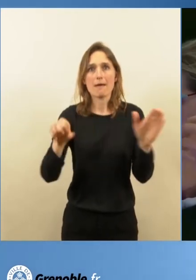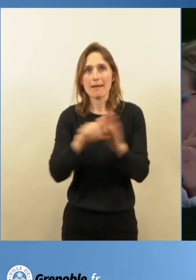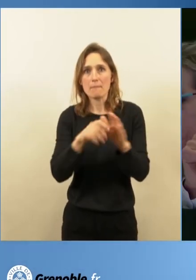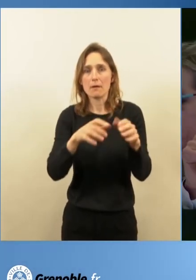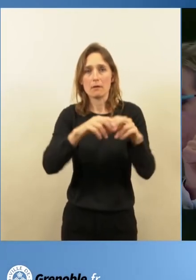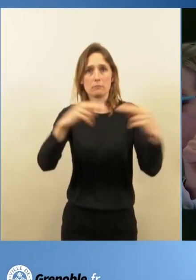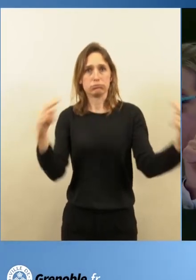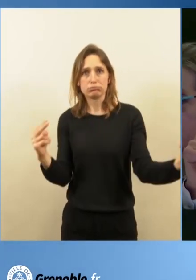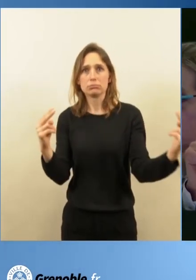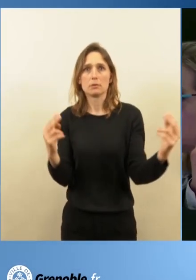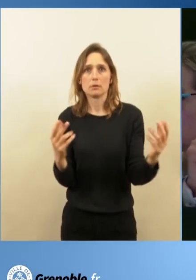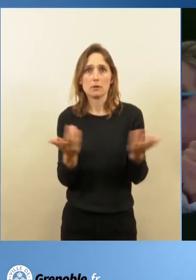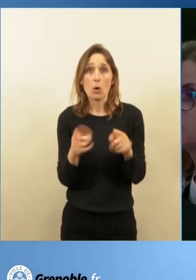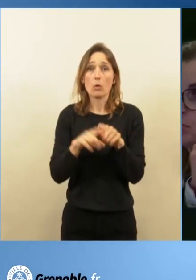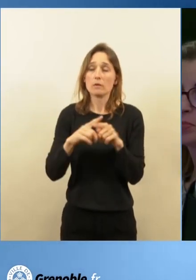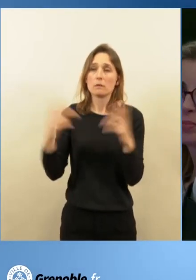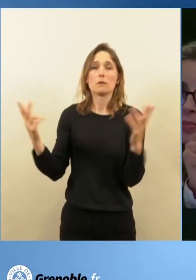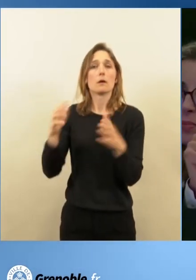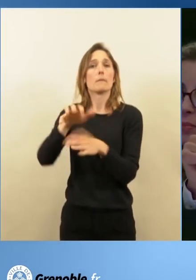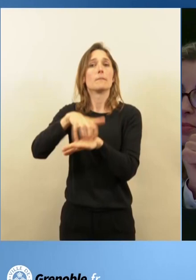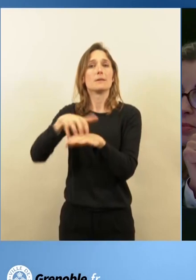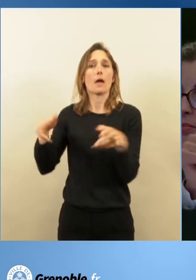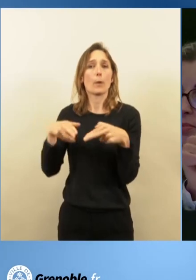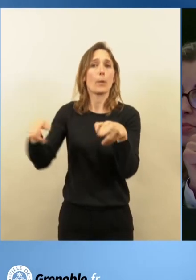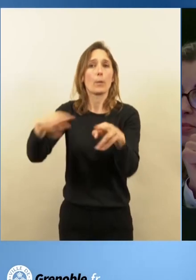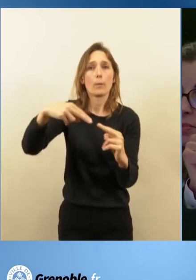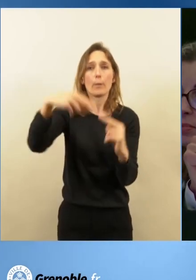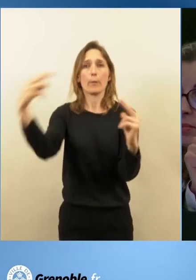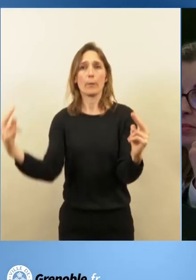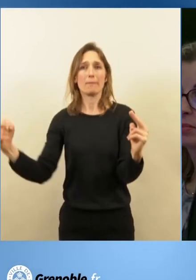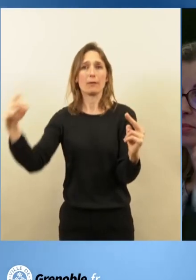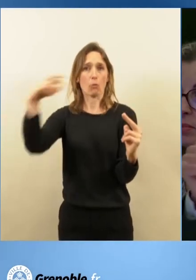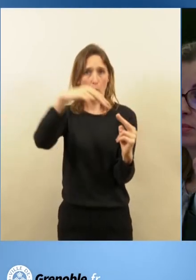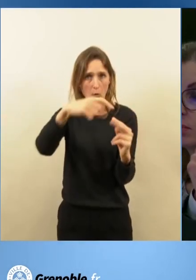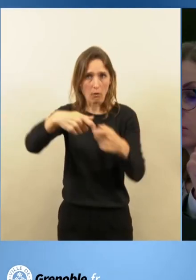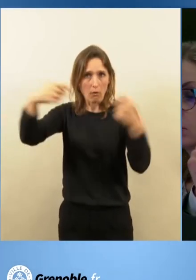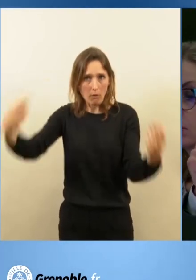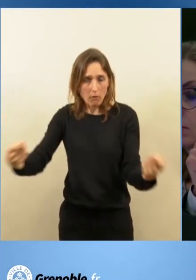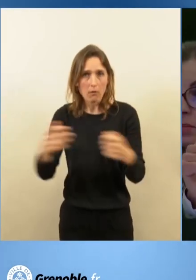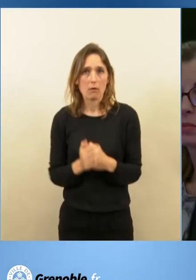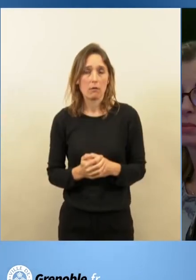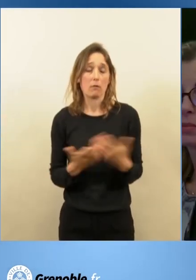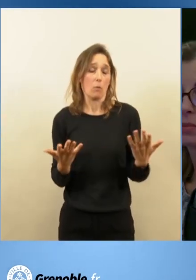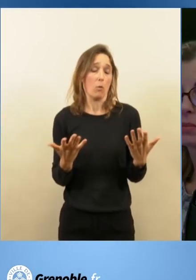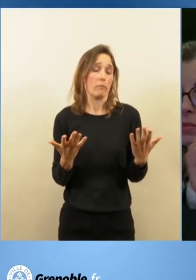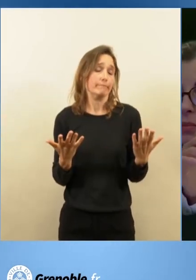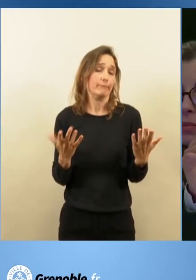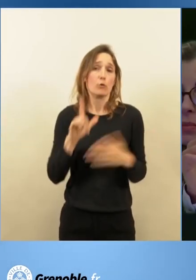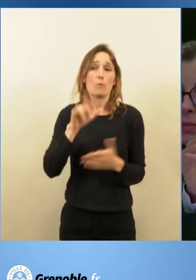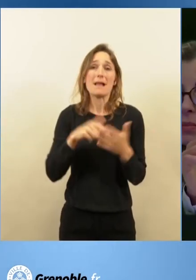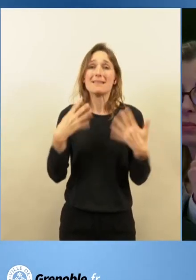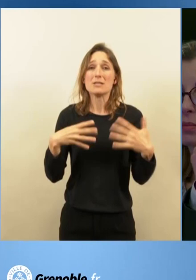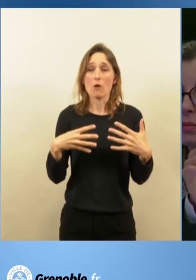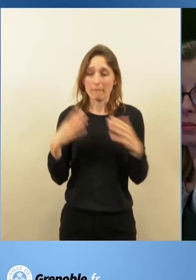la passerelle piéton de l'Esplanade sur l'Isère etc etc etc bon 2019 il s'était bizarrement rien passé